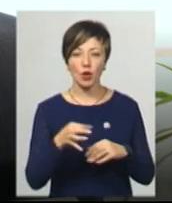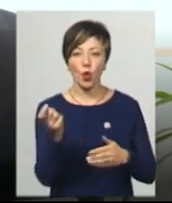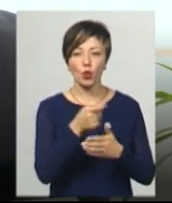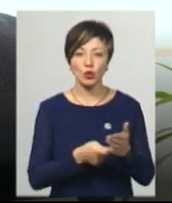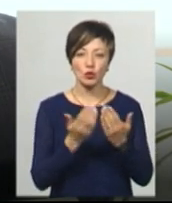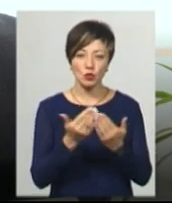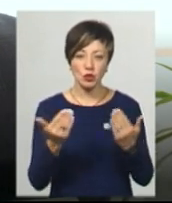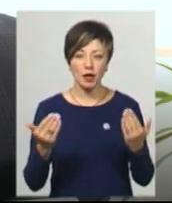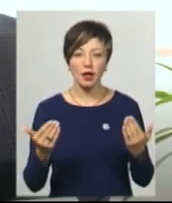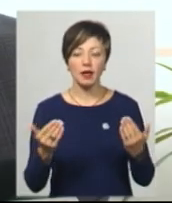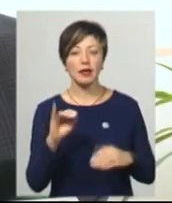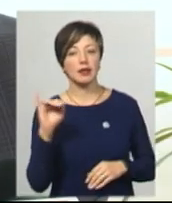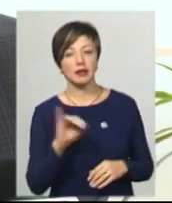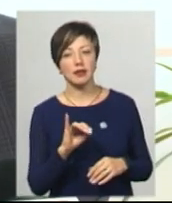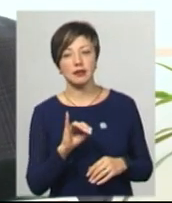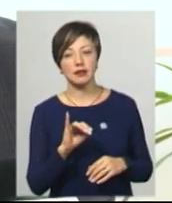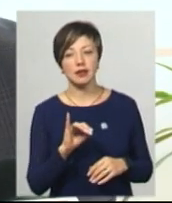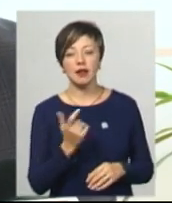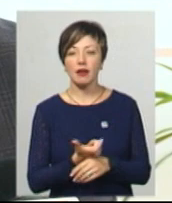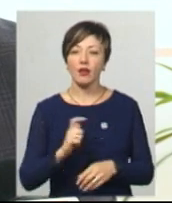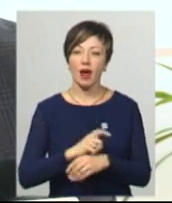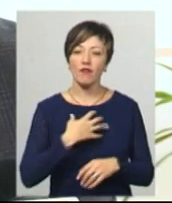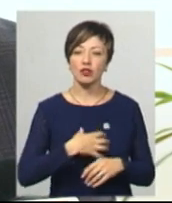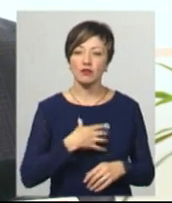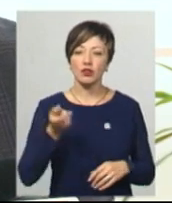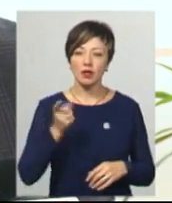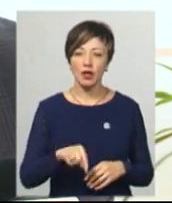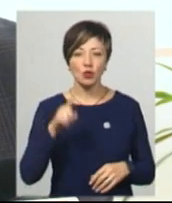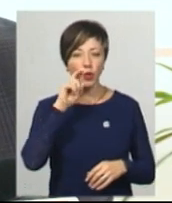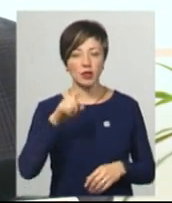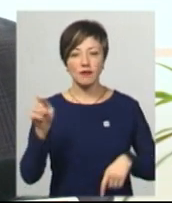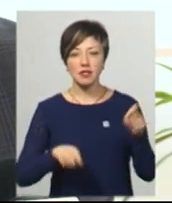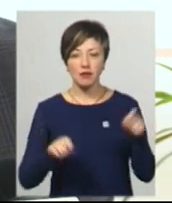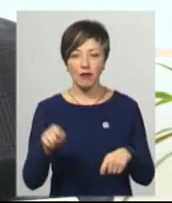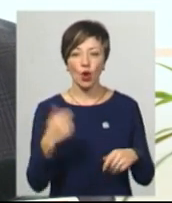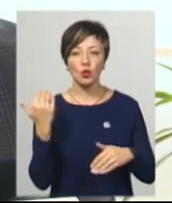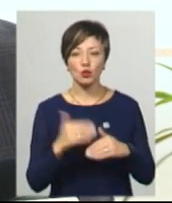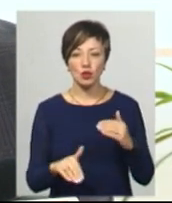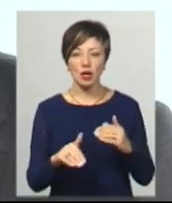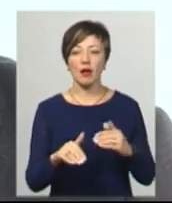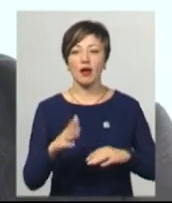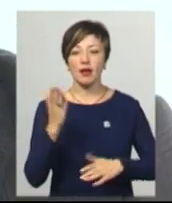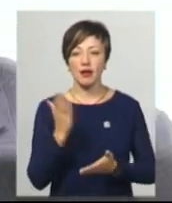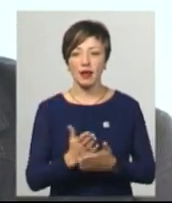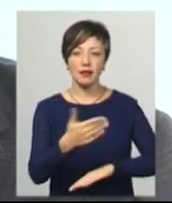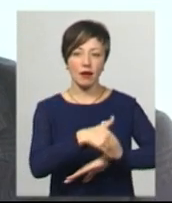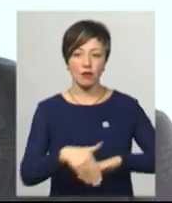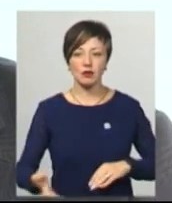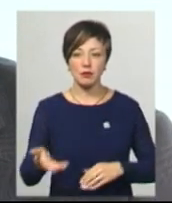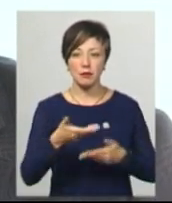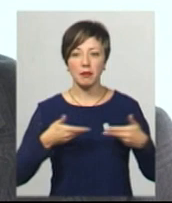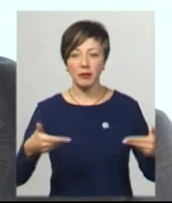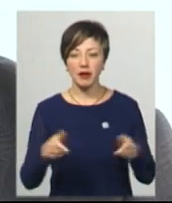музей. Ну і найважливіше те, що в принципі фестиваль вже вийшов на вулиці. Ми вже